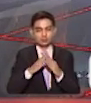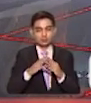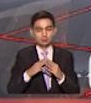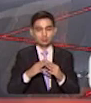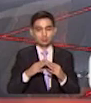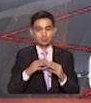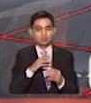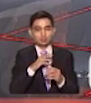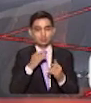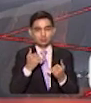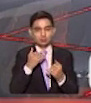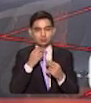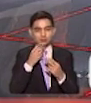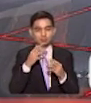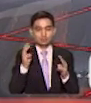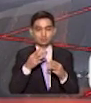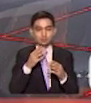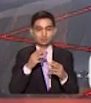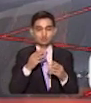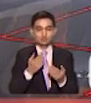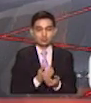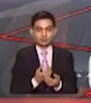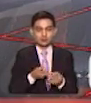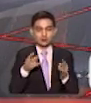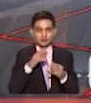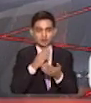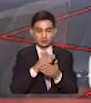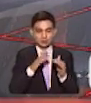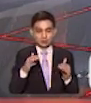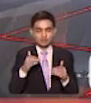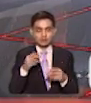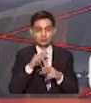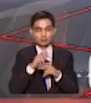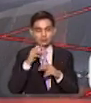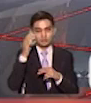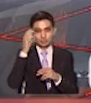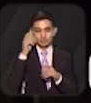жіберген. Қазір өрттен тірі қалған балалармен психологтар жұмыс істеп жатыр.